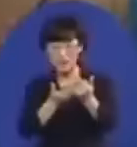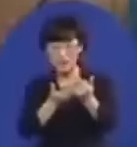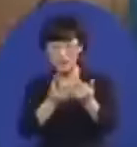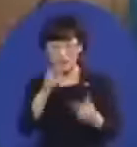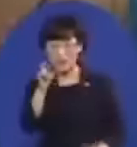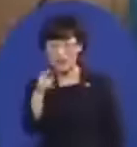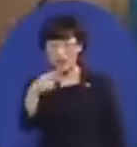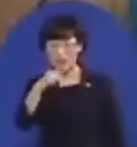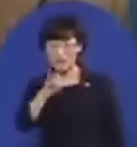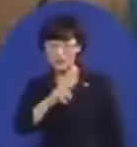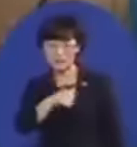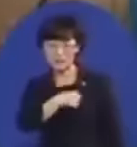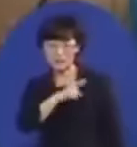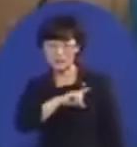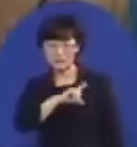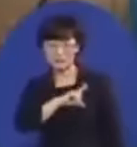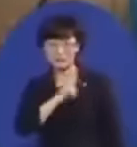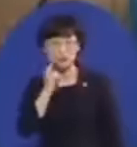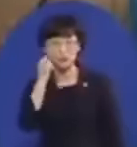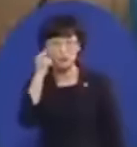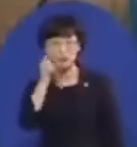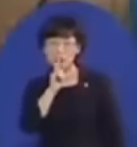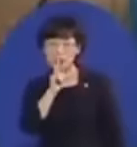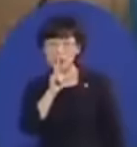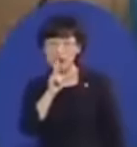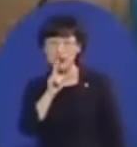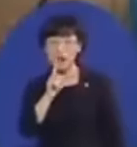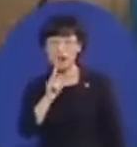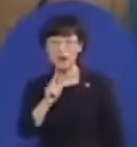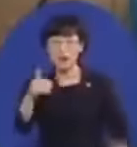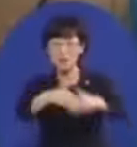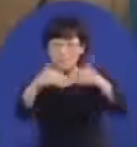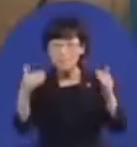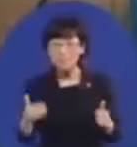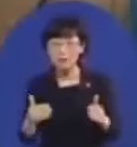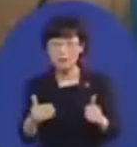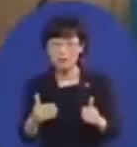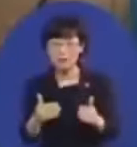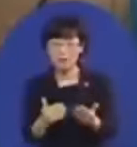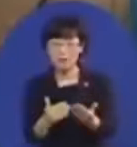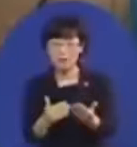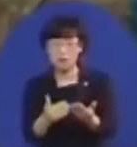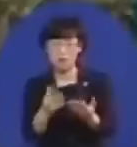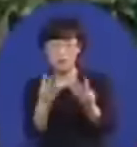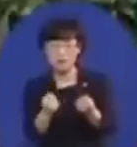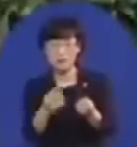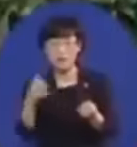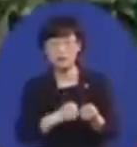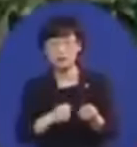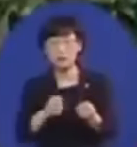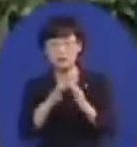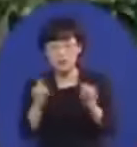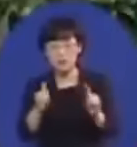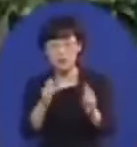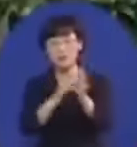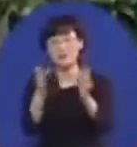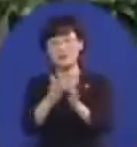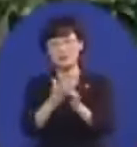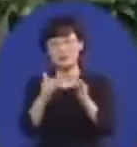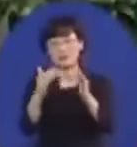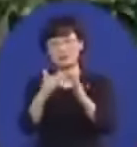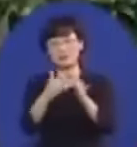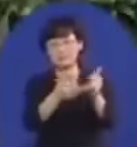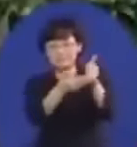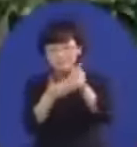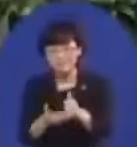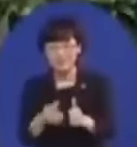적이 있습니다. 방이 10개가 있는 집을 가진 사람이 예수님을 집으로 모시고 와서